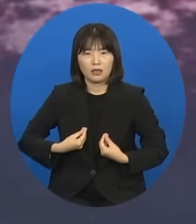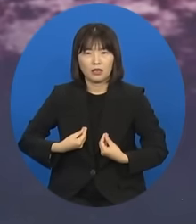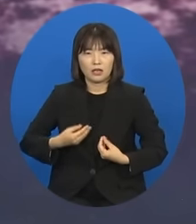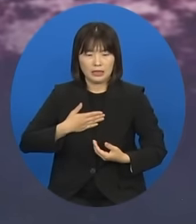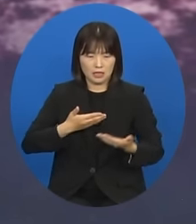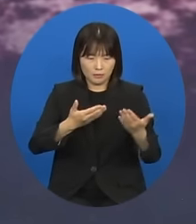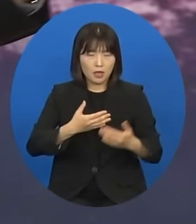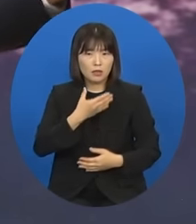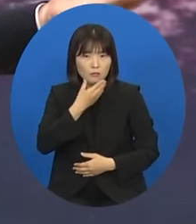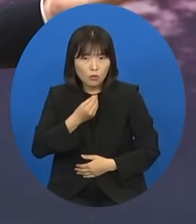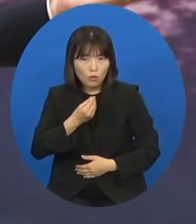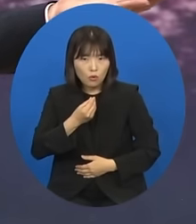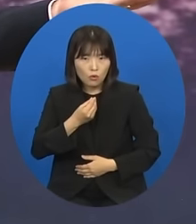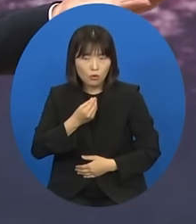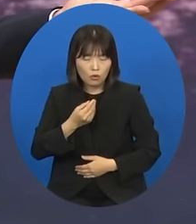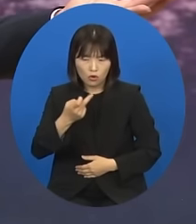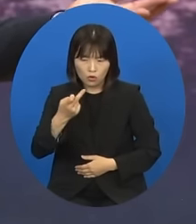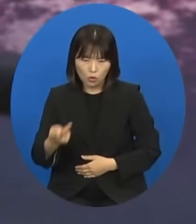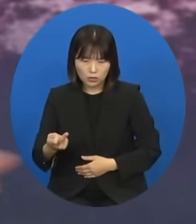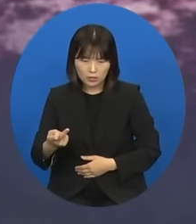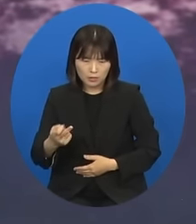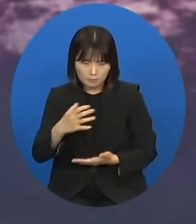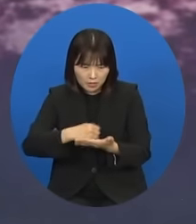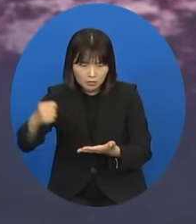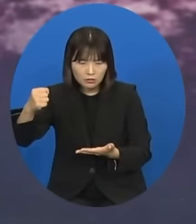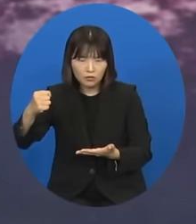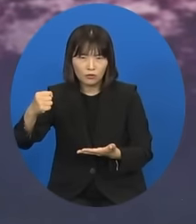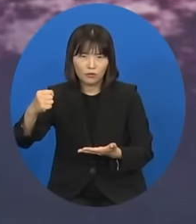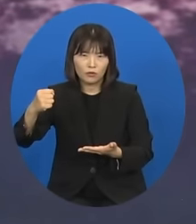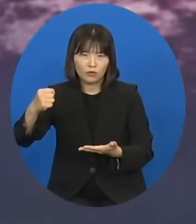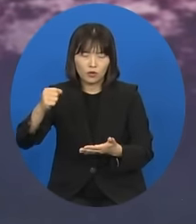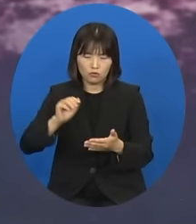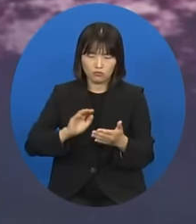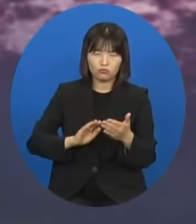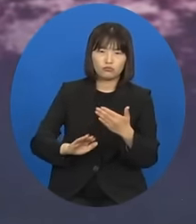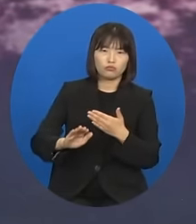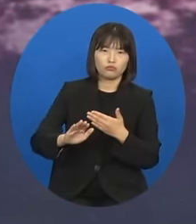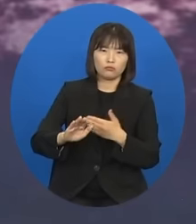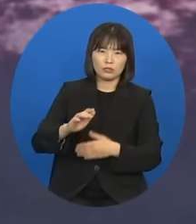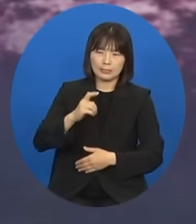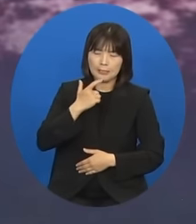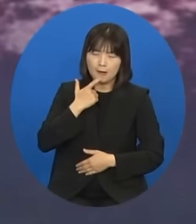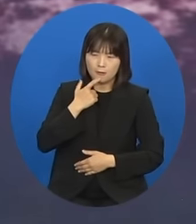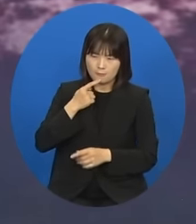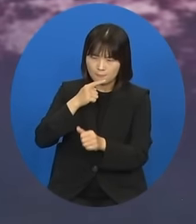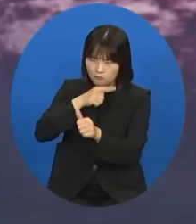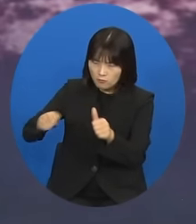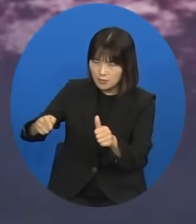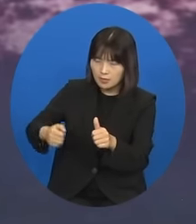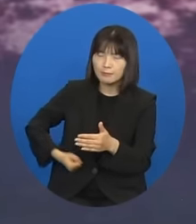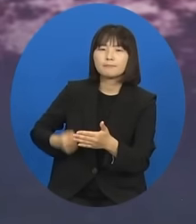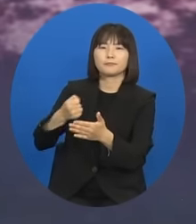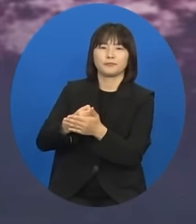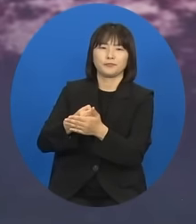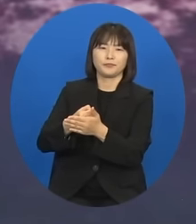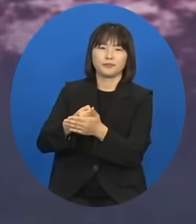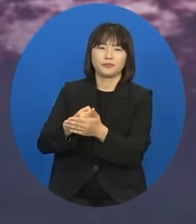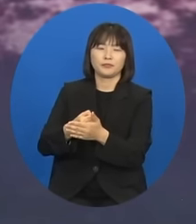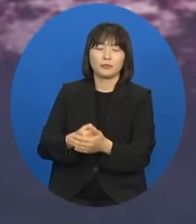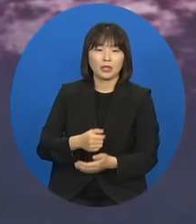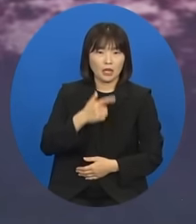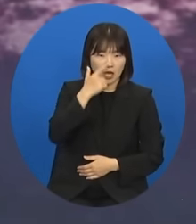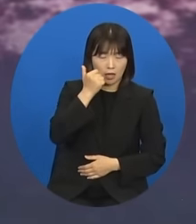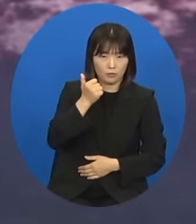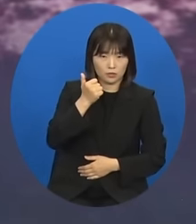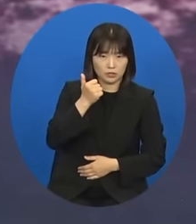받을을 동생이 뺏어갔다 그래서 그 이후로 야곱을 죽이기로 작정을 하죠 41절을 보세요 그의